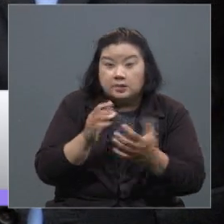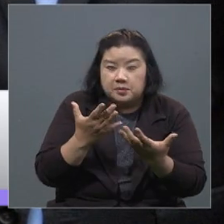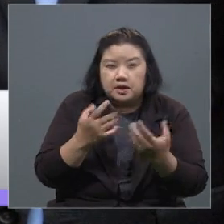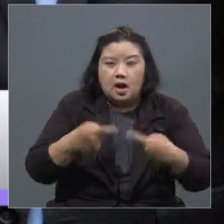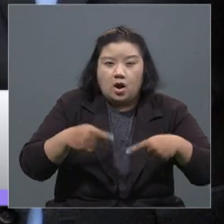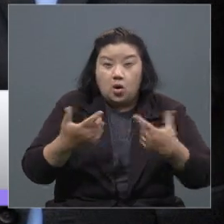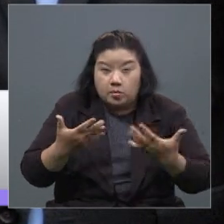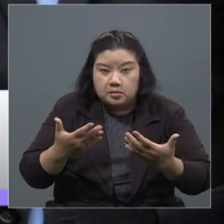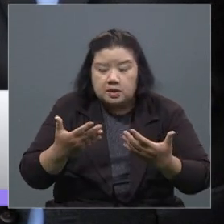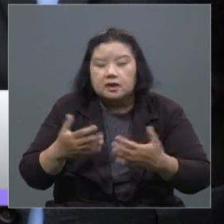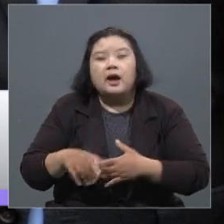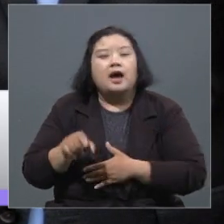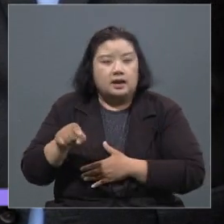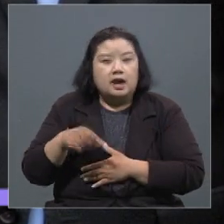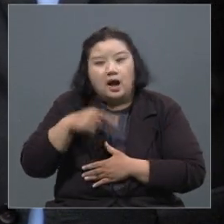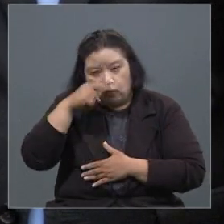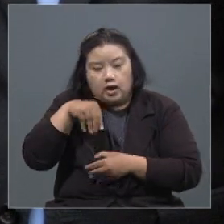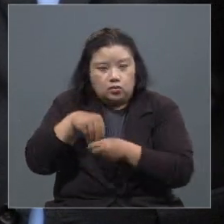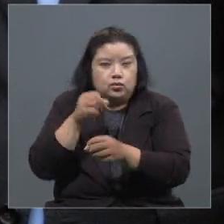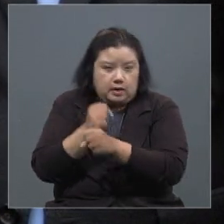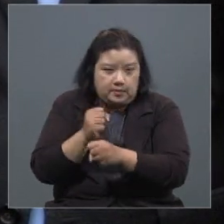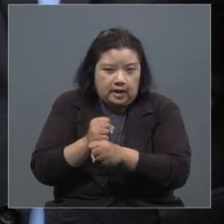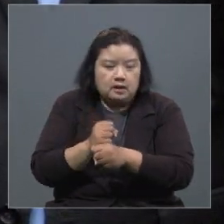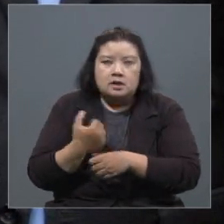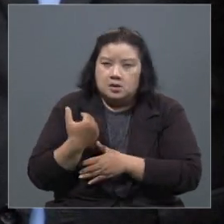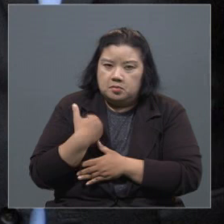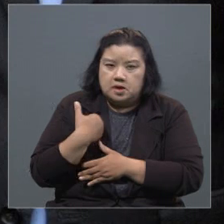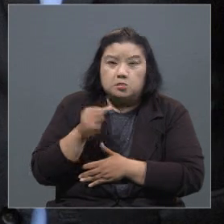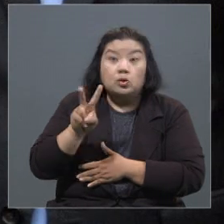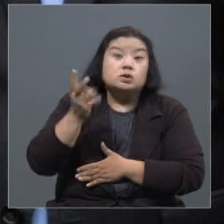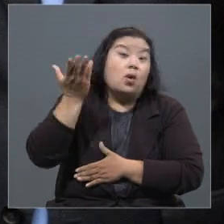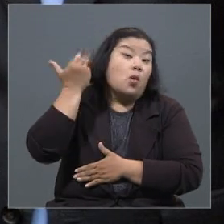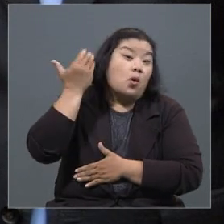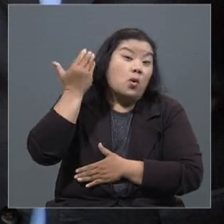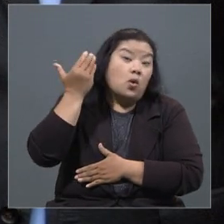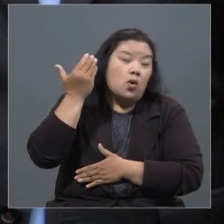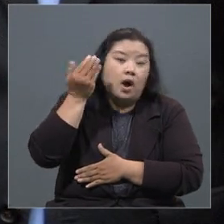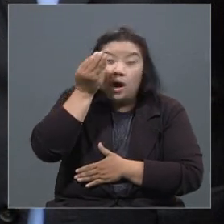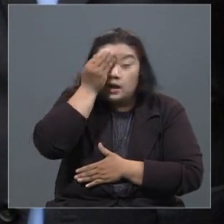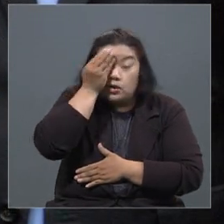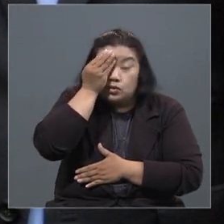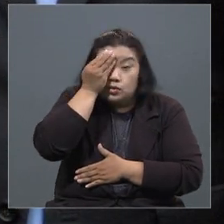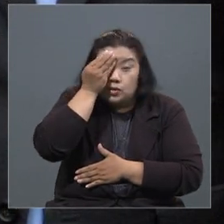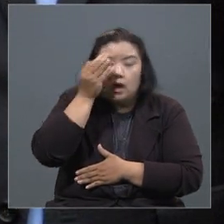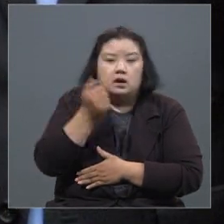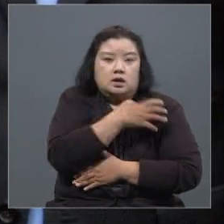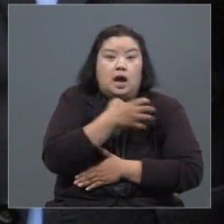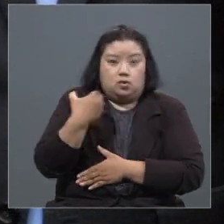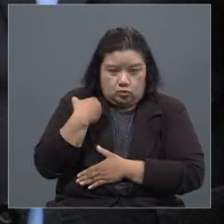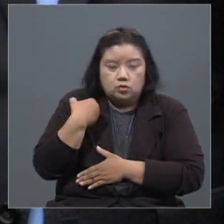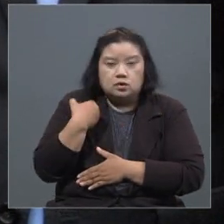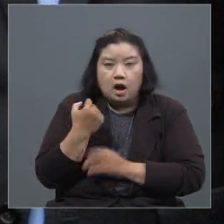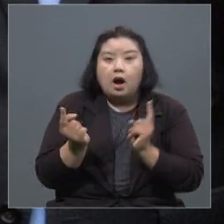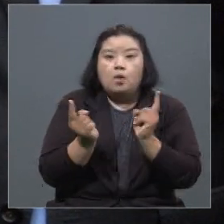สู้รบพออีกมาสองวันที่ผ่านมาท่านเองอ่ะคณะทูตของอิสราเอลเขาเข้ามาเยี่ยมเยียนคณะม